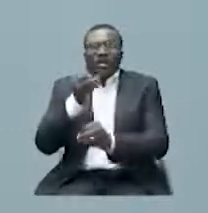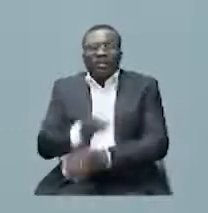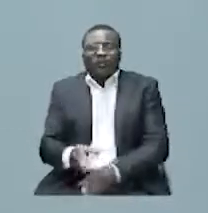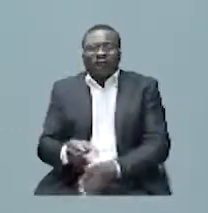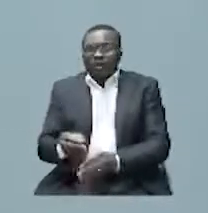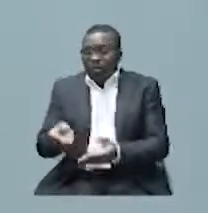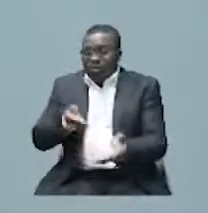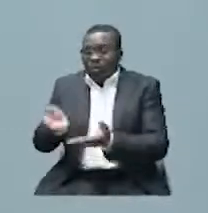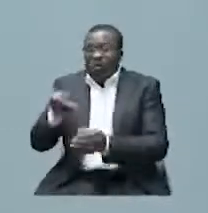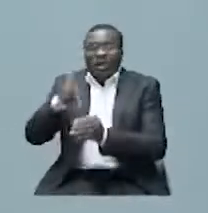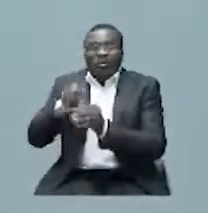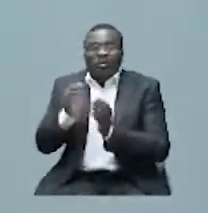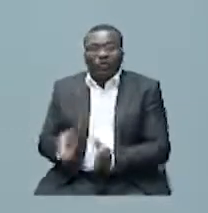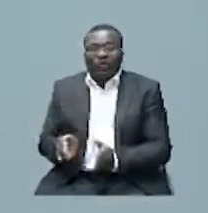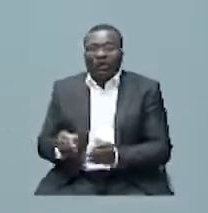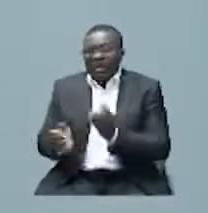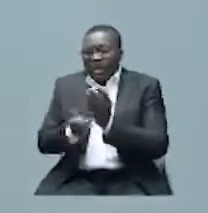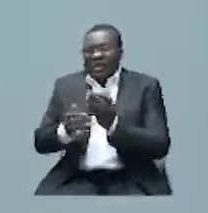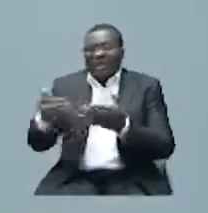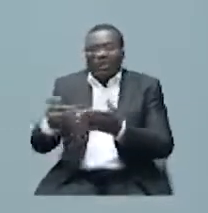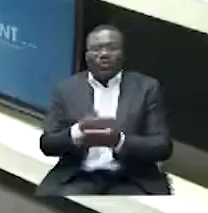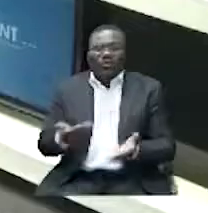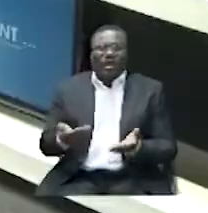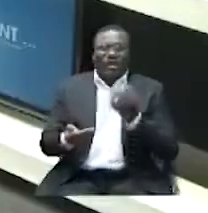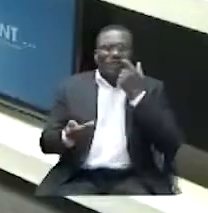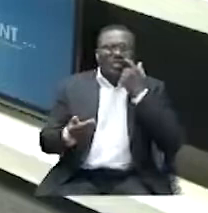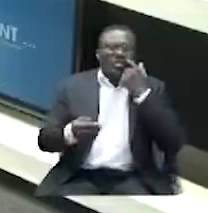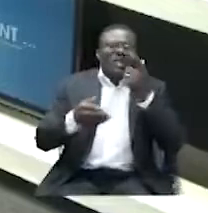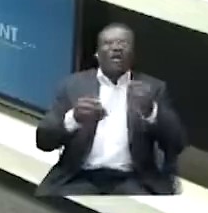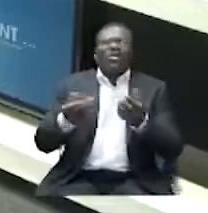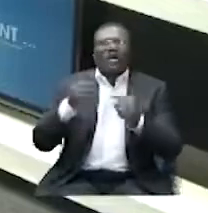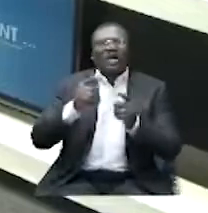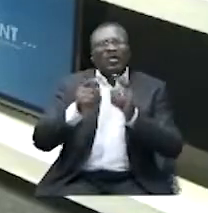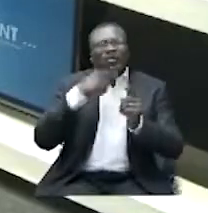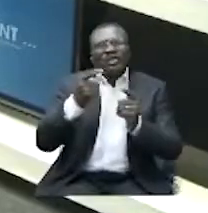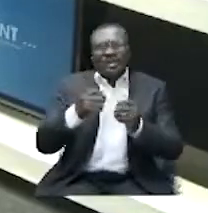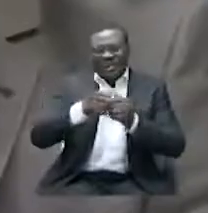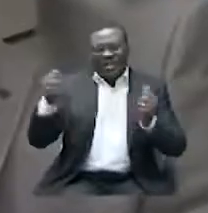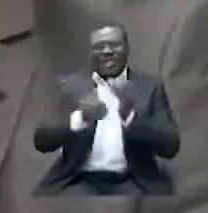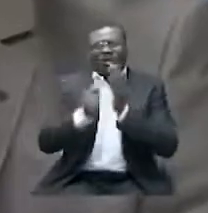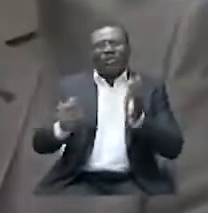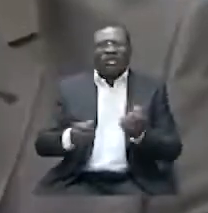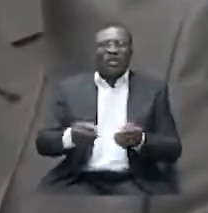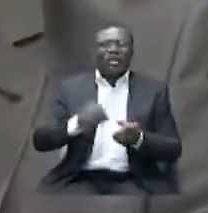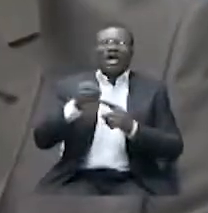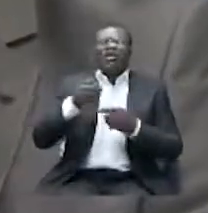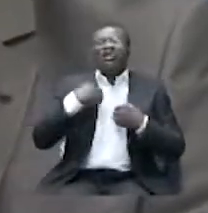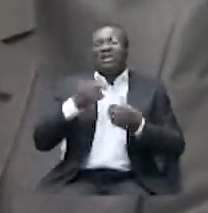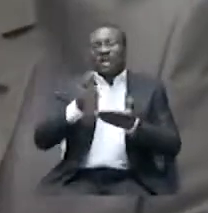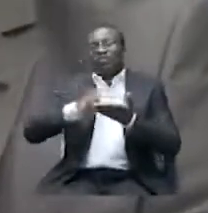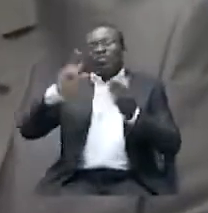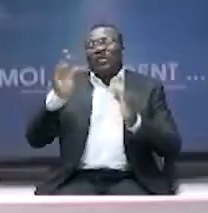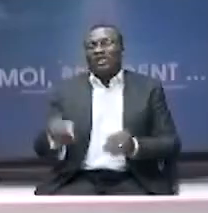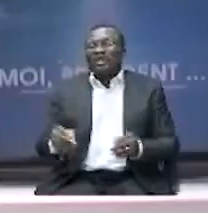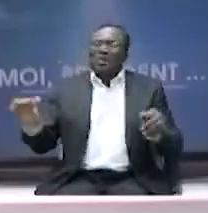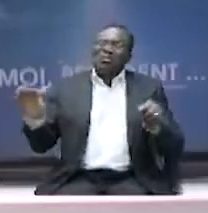des producteurs, les techniques nouvelles. Quand vous dites nous travaillons sans compétence, alors que de nos universités sortent des ingénieurs,